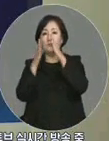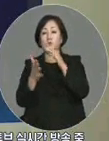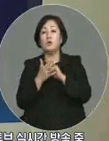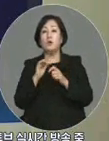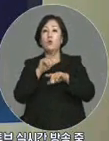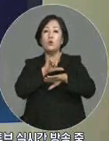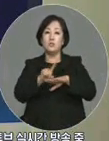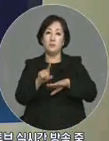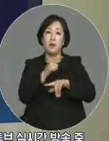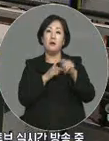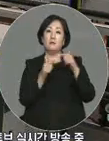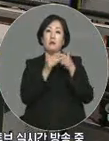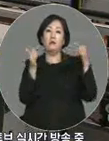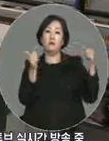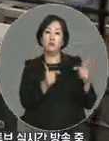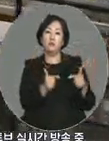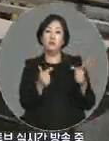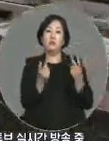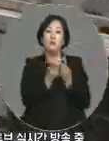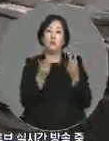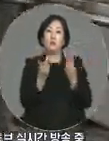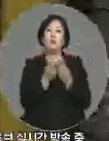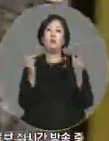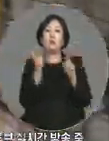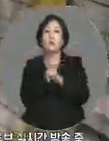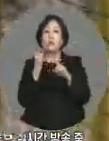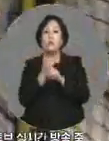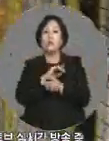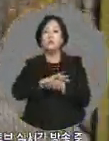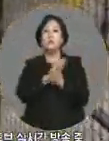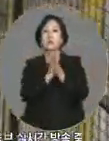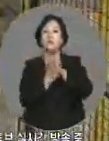위기가 날로 커져가는 가운데 지역 대학들의 변신이